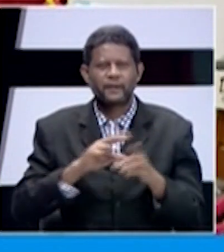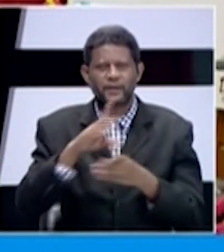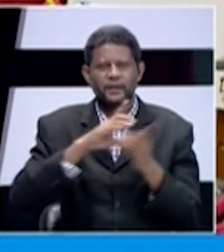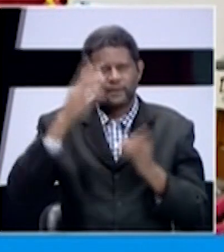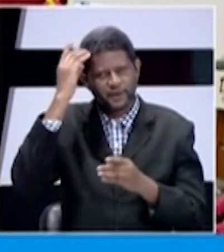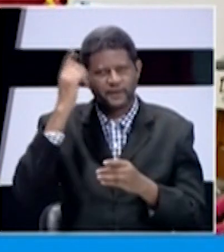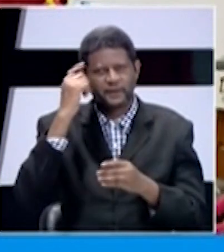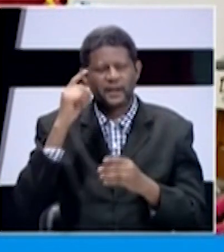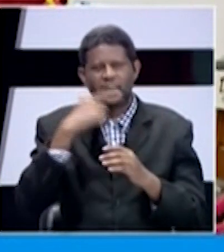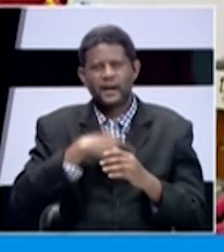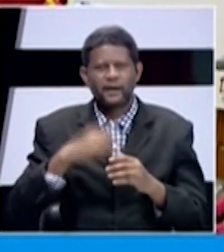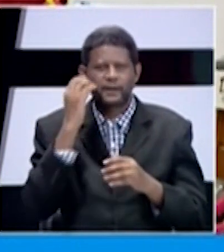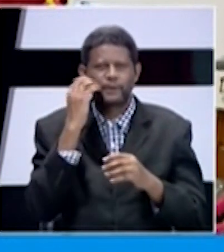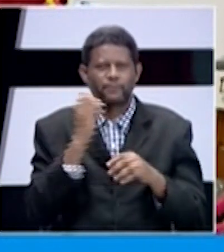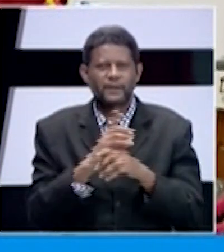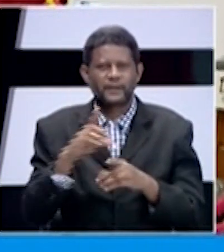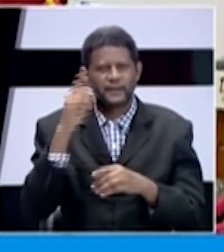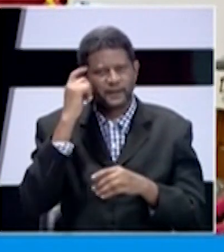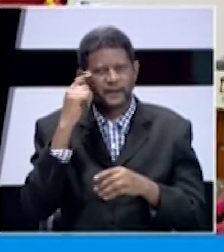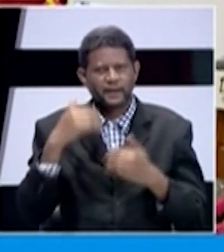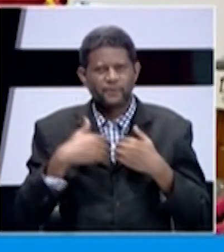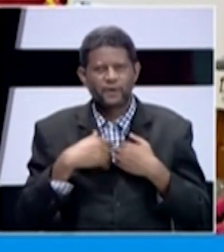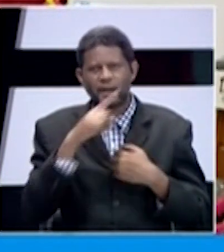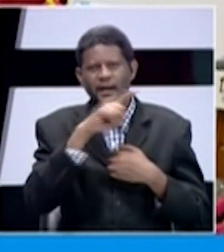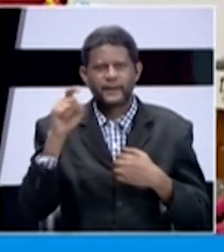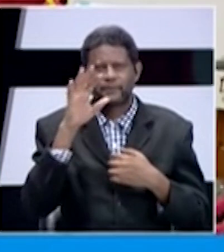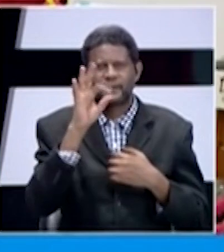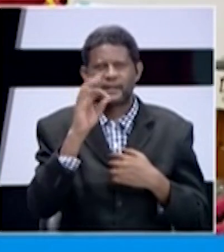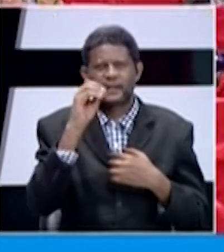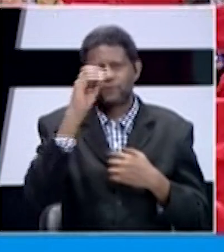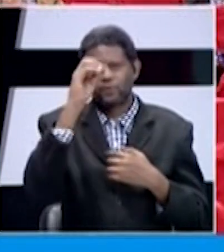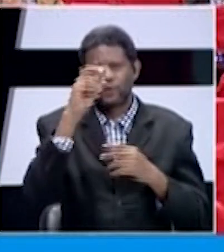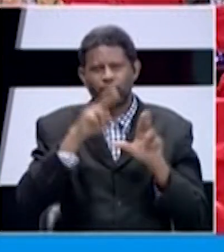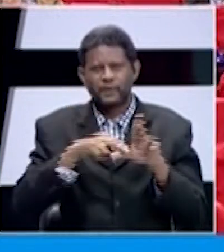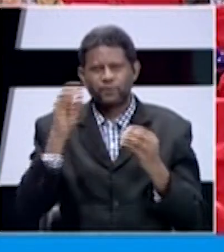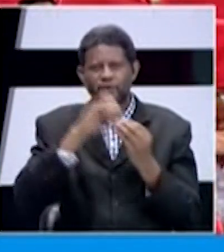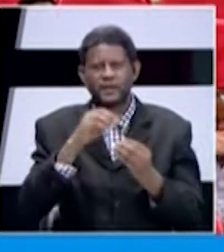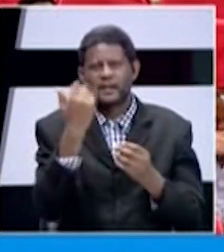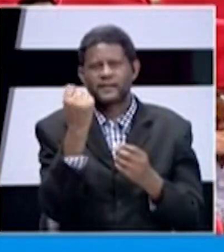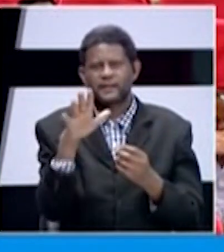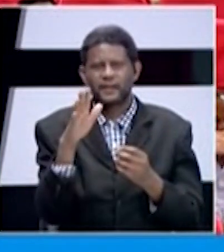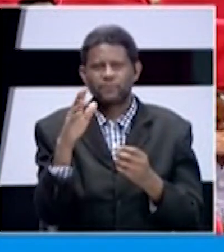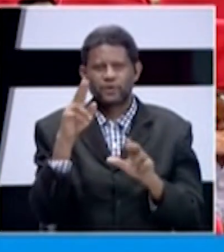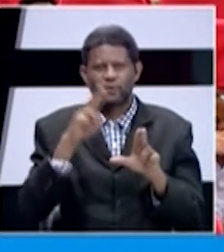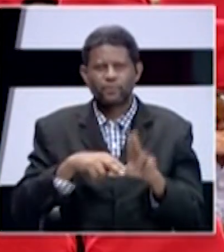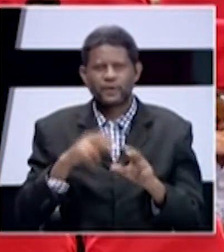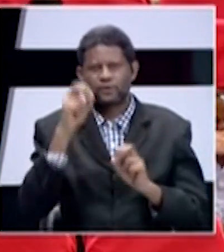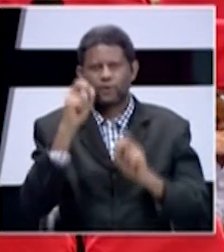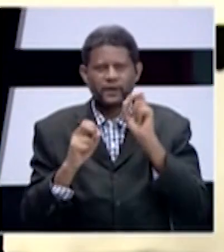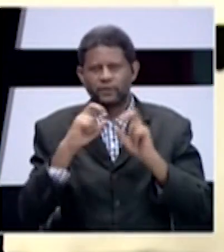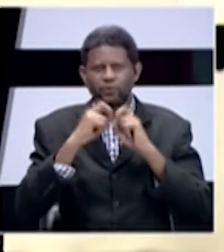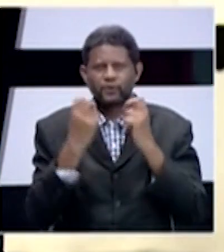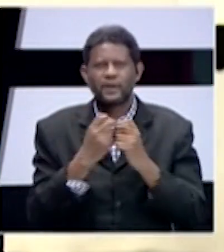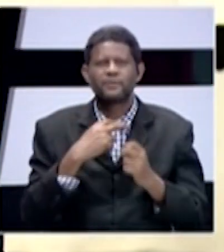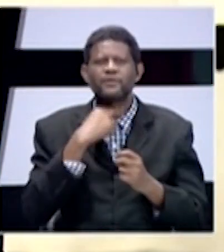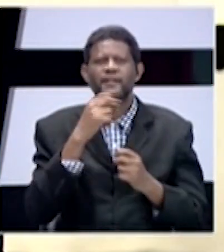መንግስቲ ትግራይ ኣባላት ቤት ምክሪ ትግራይ ካበ ዘለዎ 190 ወናብር ብተወሳኺ 15 ወናብር ንተናሓናሕቲ ውድባት